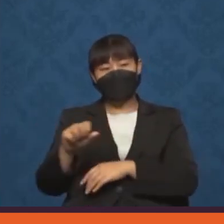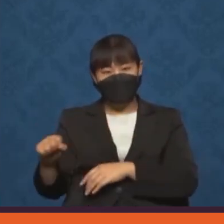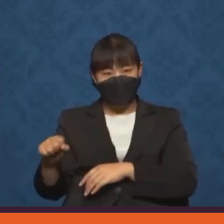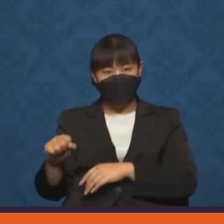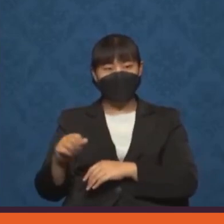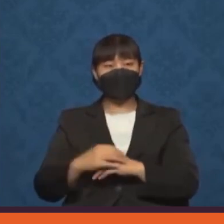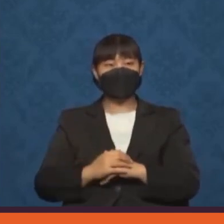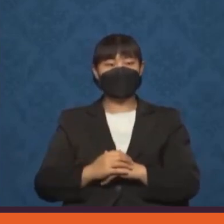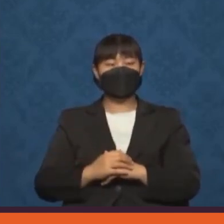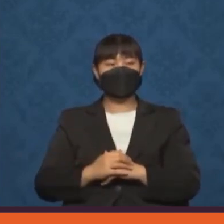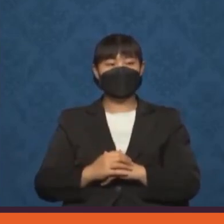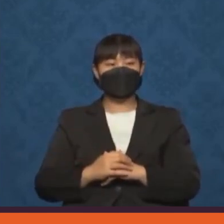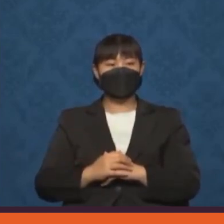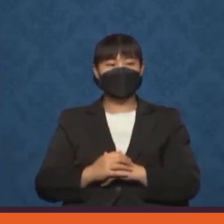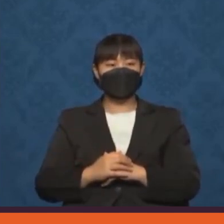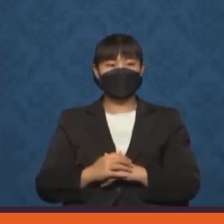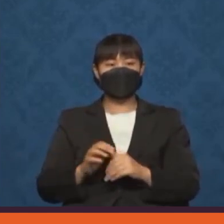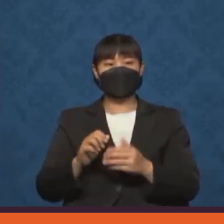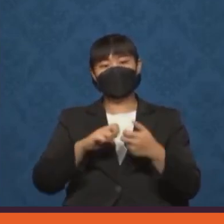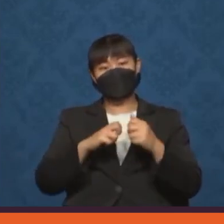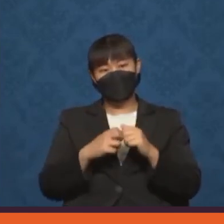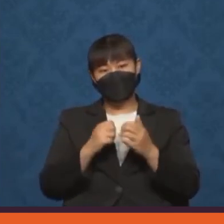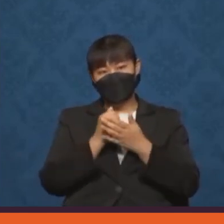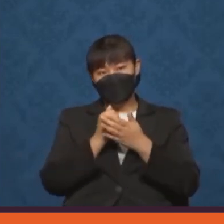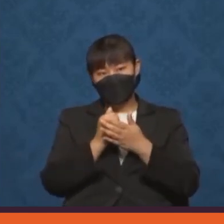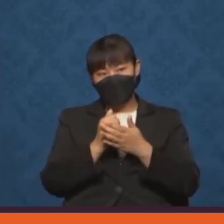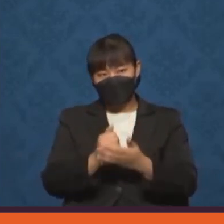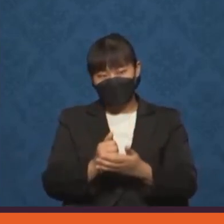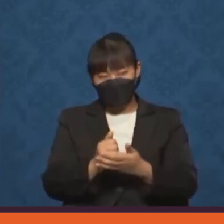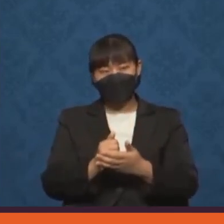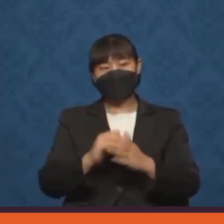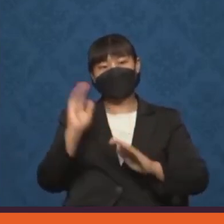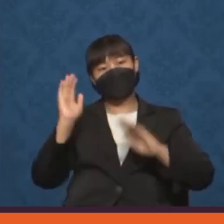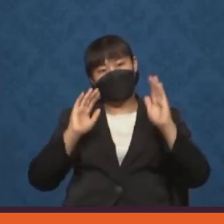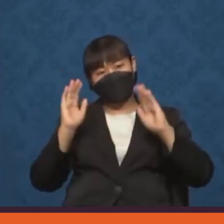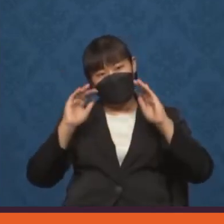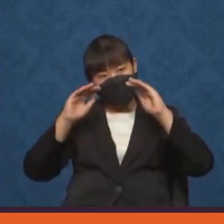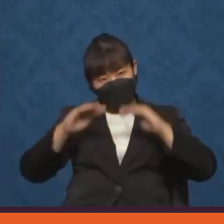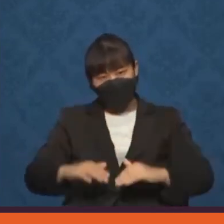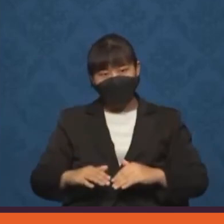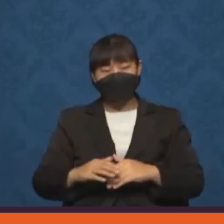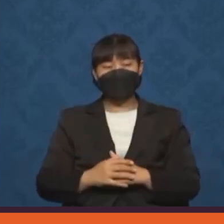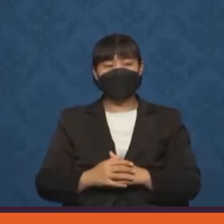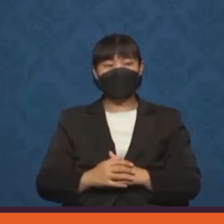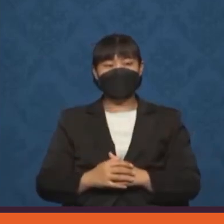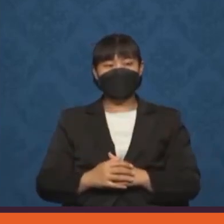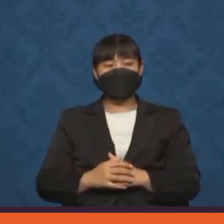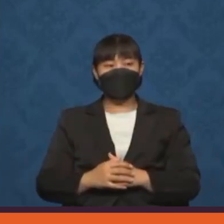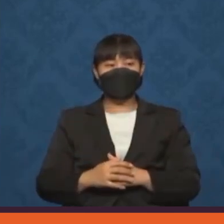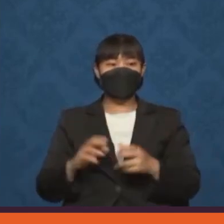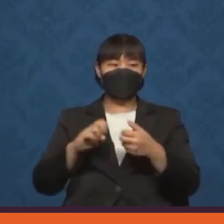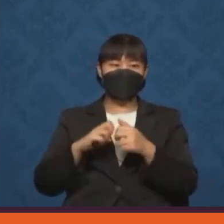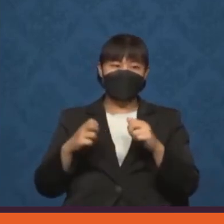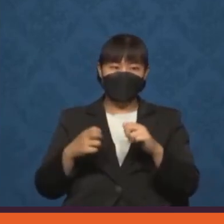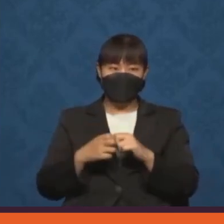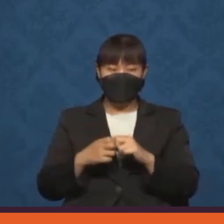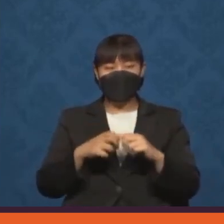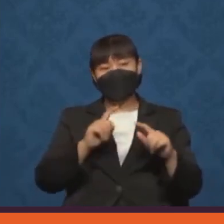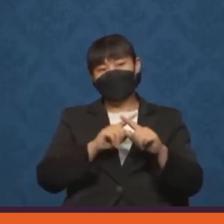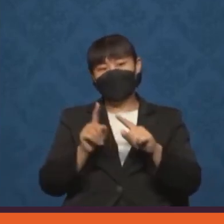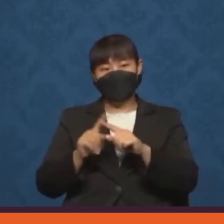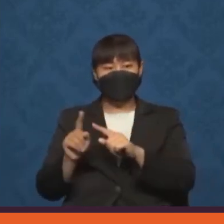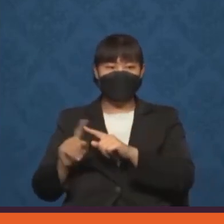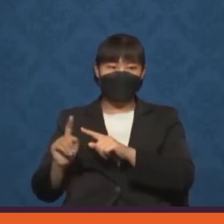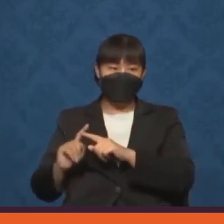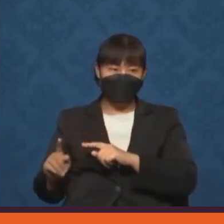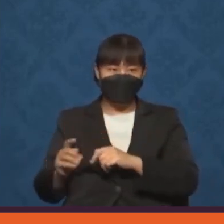จากการเลือกตั้งเรากำลังเข้าไปแก้ปัญหาการบั่นทอนประชาธิปไตยเรากำลังแค่เข้าไปแก้ปัญหาเรื่องการควบคุมกลไกต่างๆจน